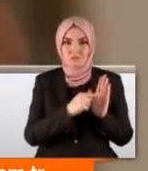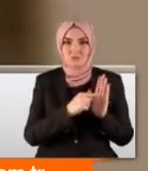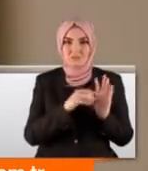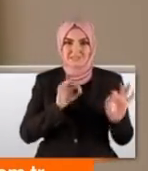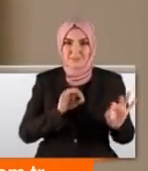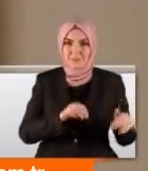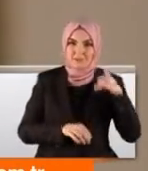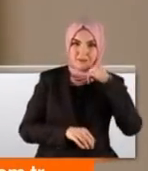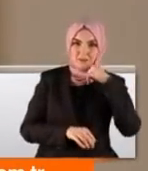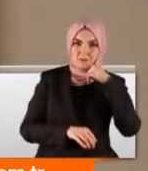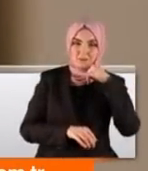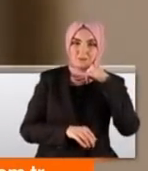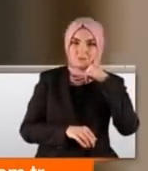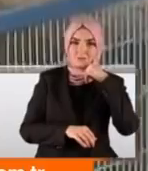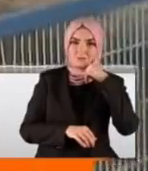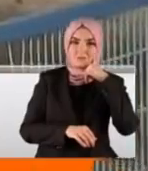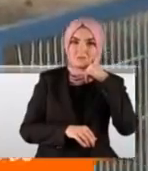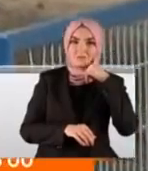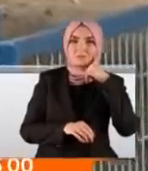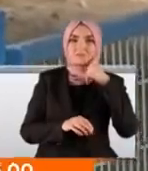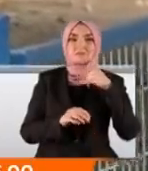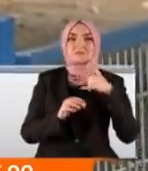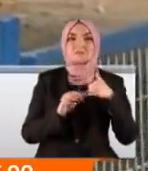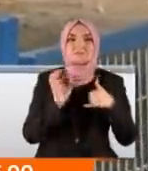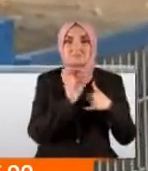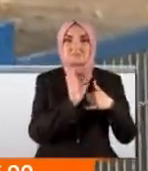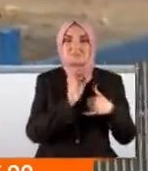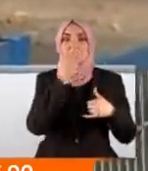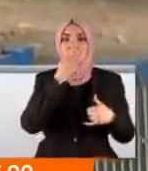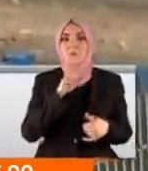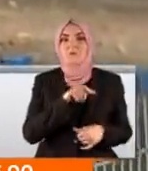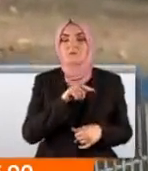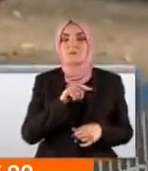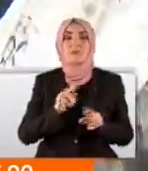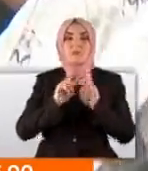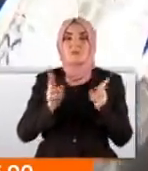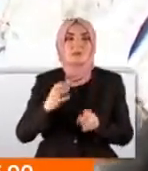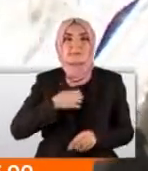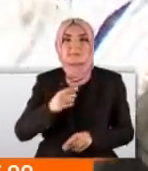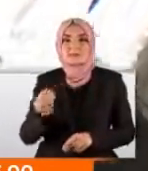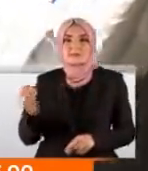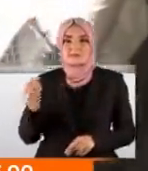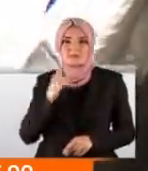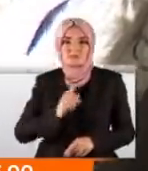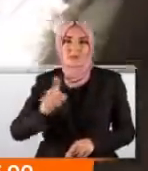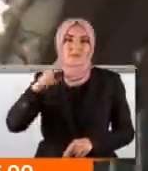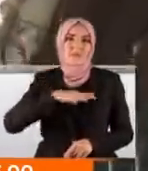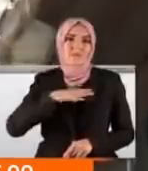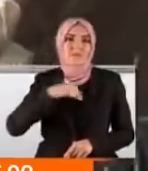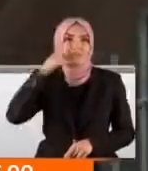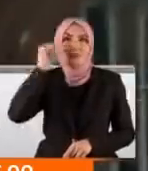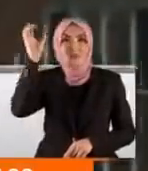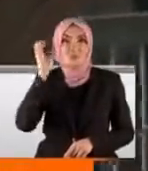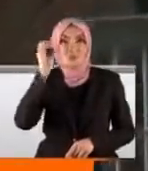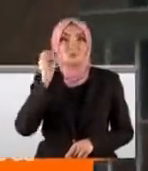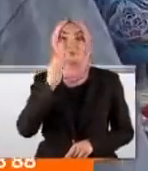anda. Bak, telefon çalmıyor. Üstelik esnaf da durumdan oldukça şikayetçi. Çünkü şebeke yetersiz olduğundan post